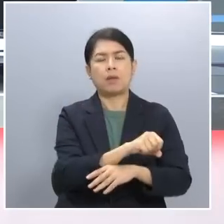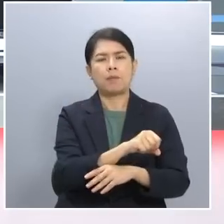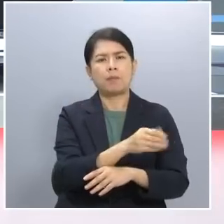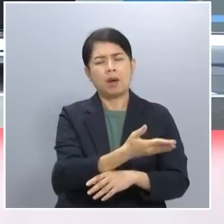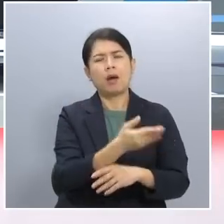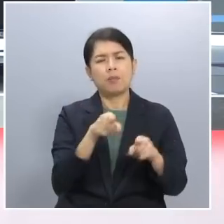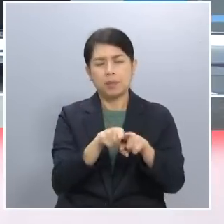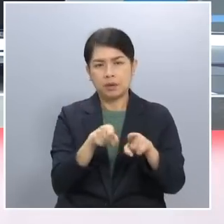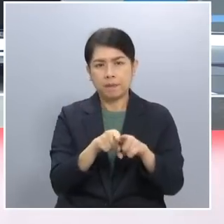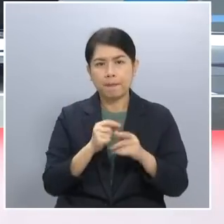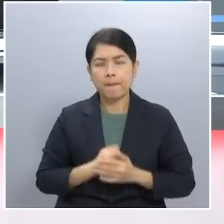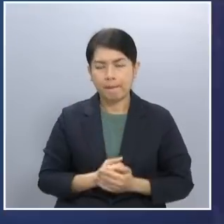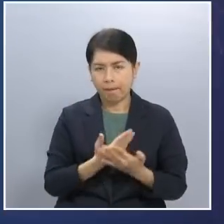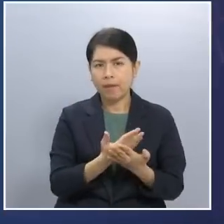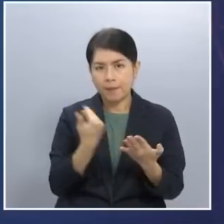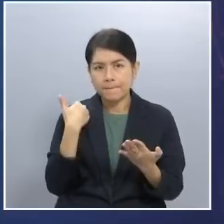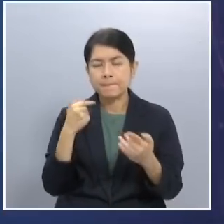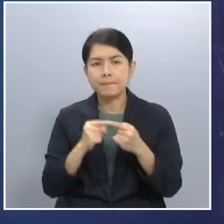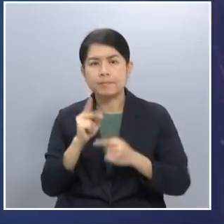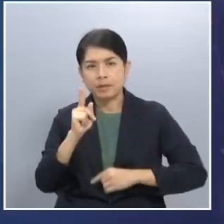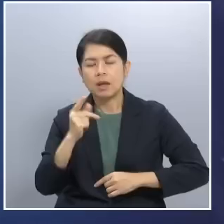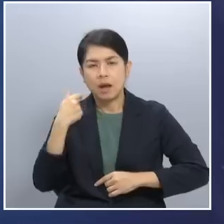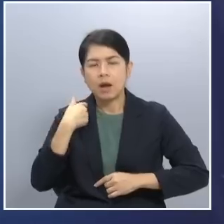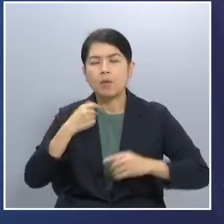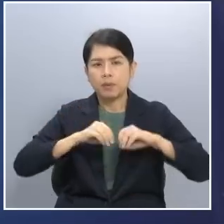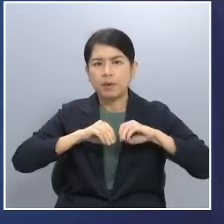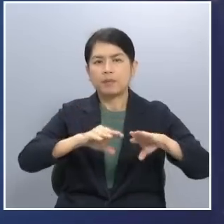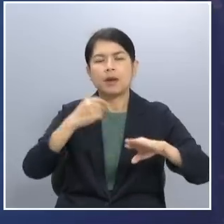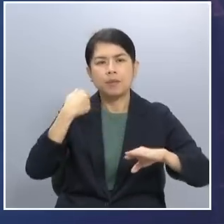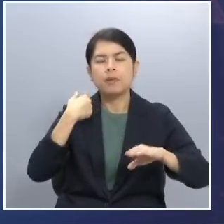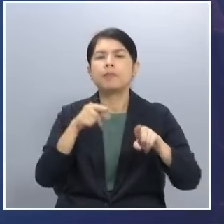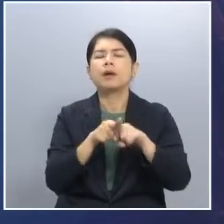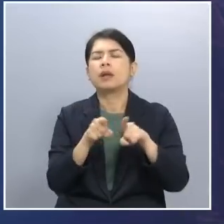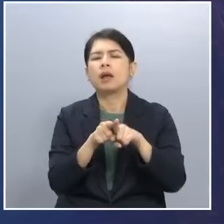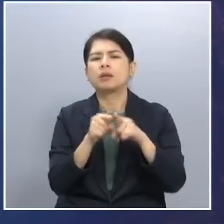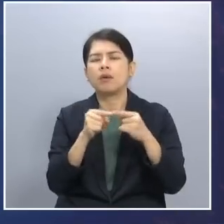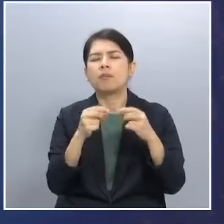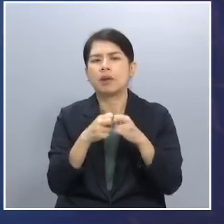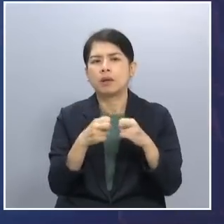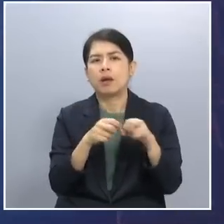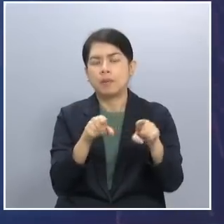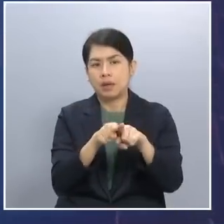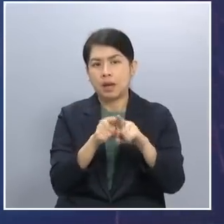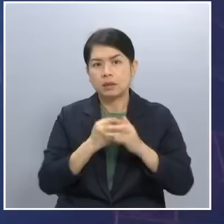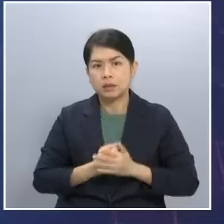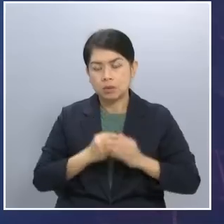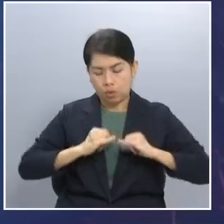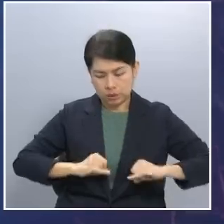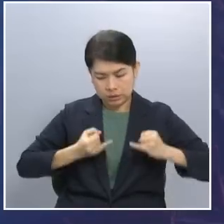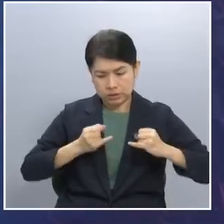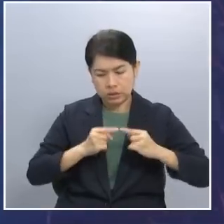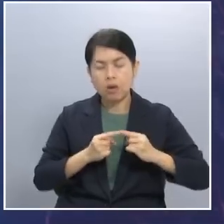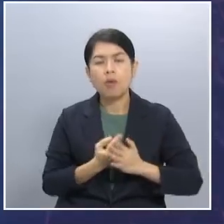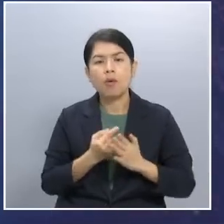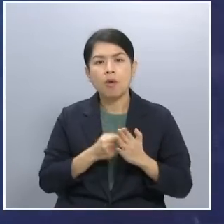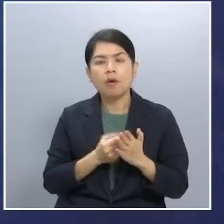ะ แล้วล่าสุดเมื่อเร็วๆนี้เองก็มีข่าวลงในโหนกระแสเป็นเพจก็มีลักษณะแบบเนี้ยเจ้าของบ้านคนใหม่ไปซื้อมาจากกรมบังคับคดีไปซื้อมา